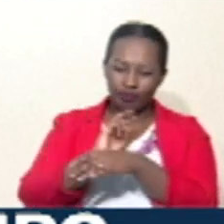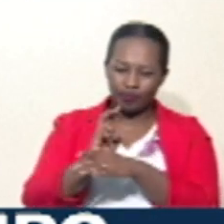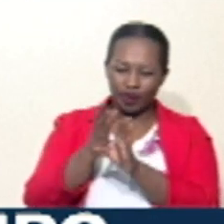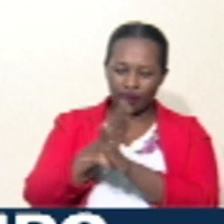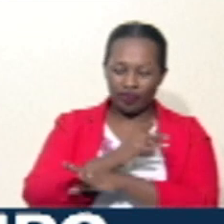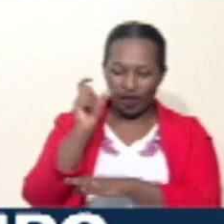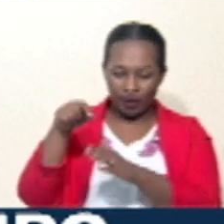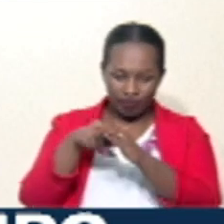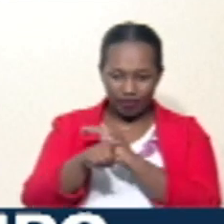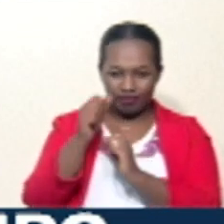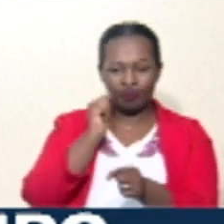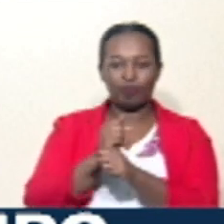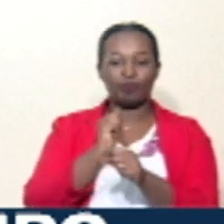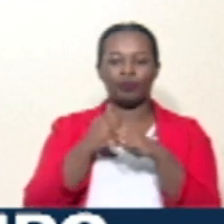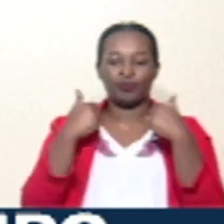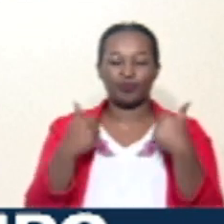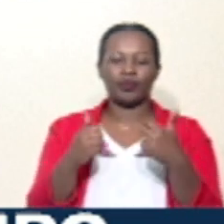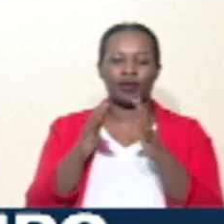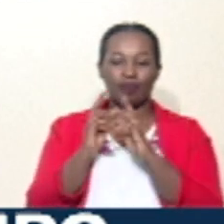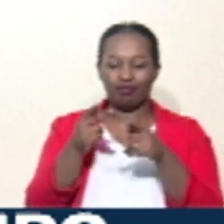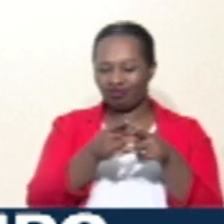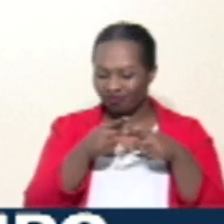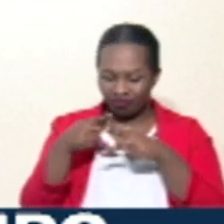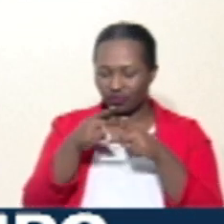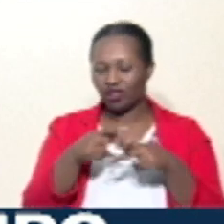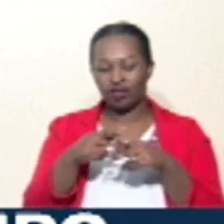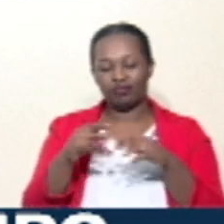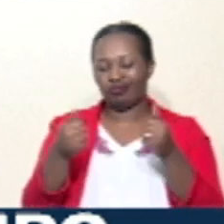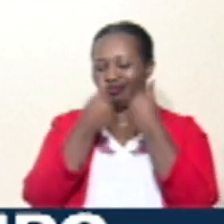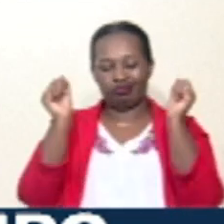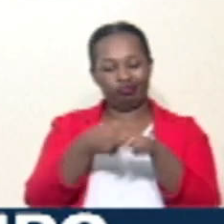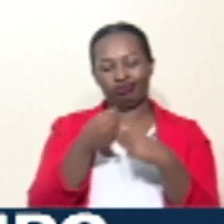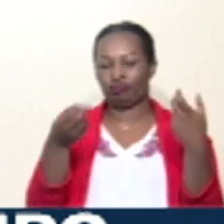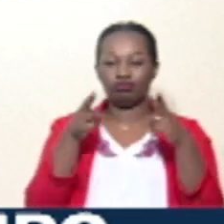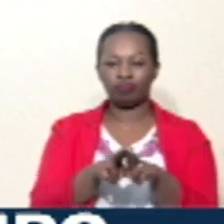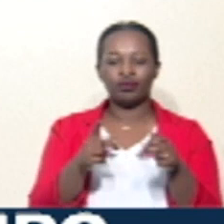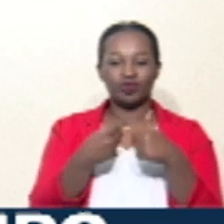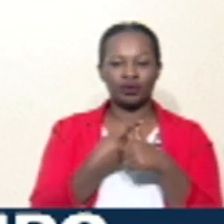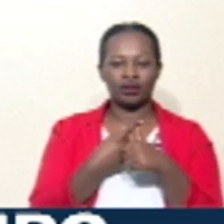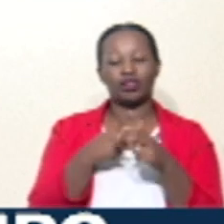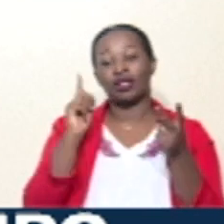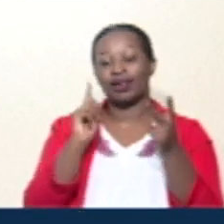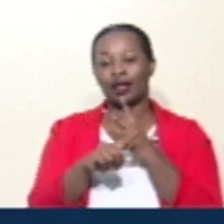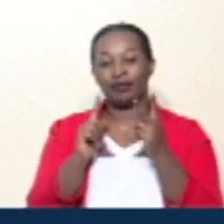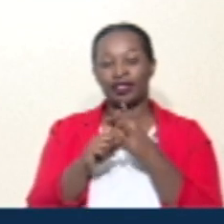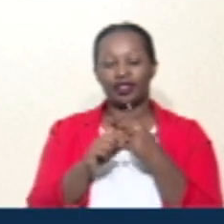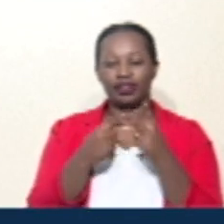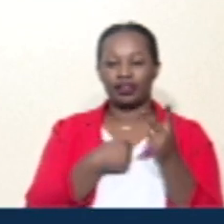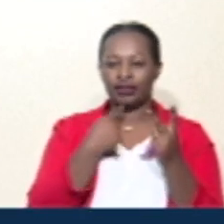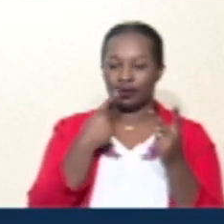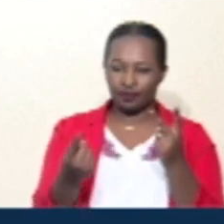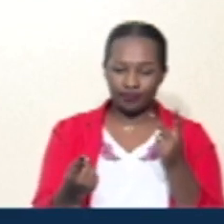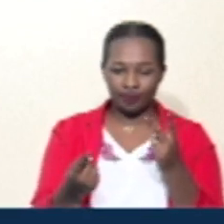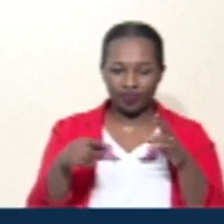bajyamo bakabikora neza bakaba babyitondeye, nta izo mpanuka ntizabaho. Icyo ni icya mbere. Ikindi nanone navuga